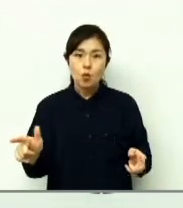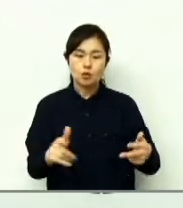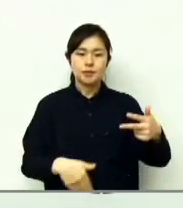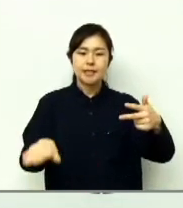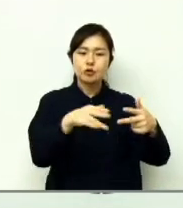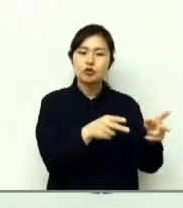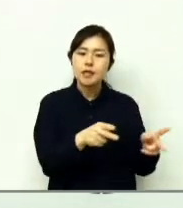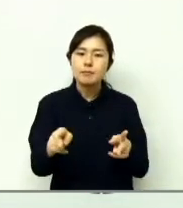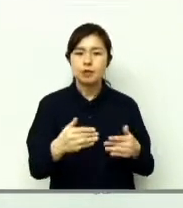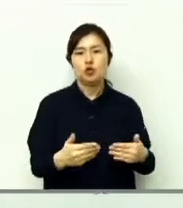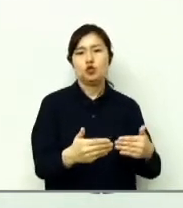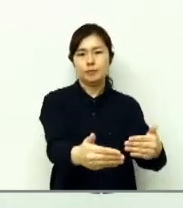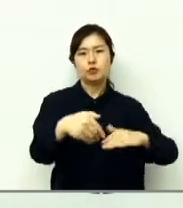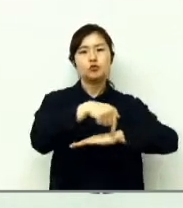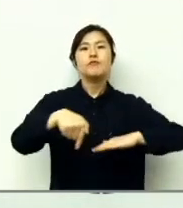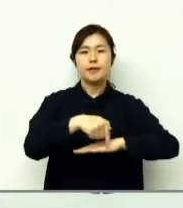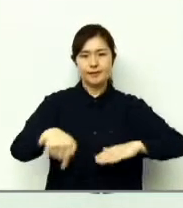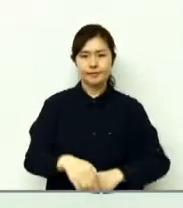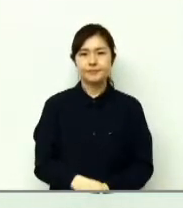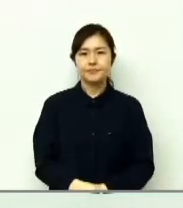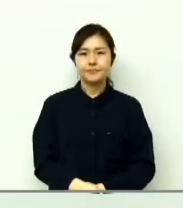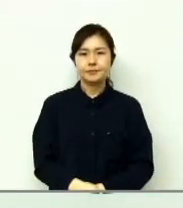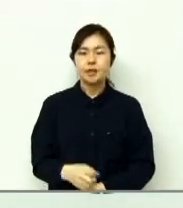のご家庭のお子さんを